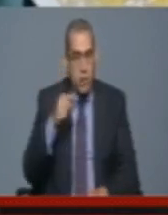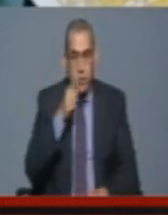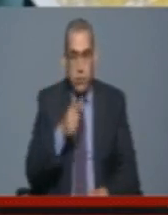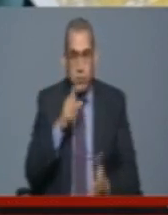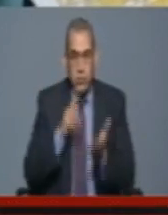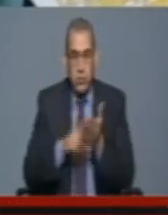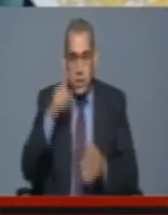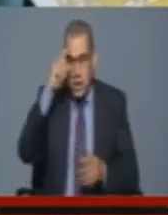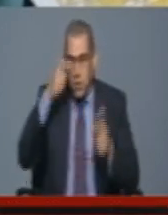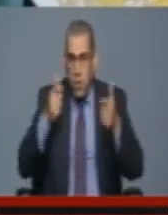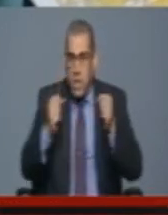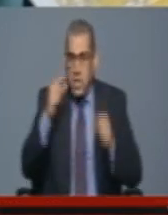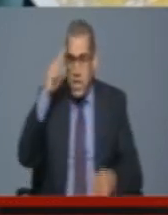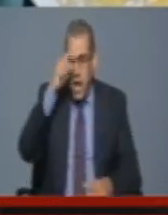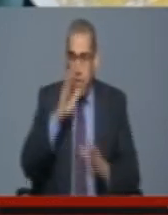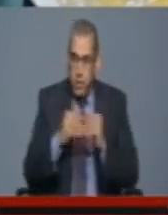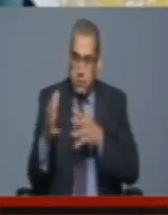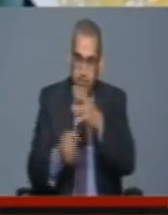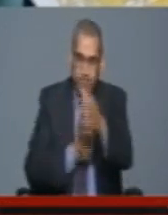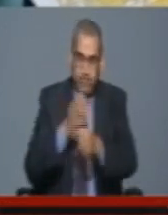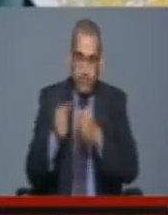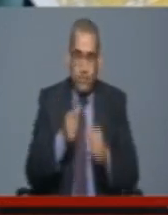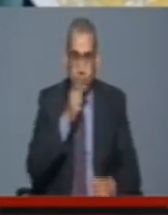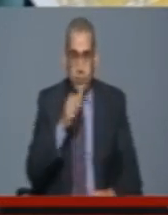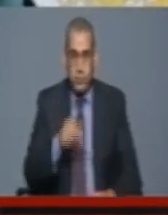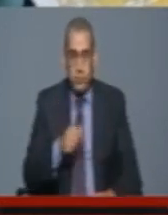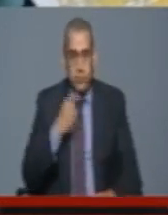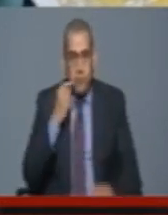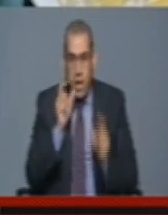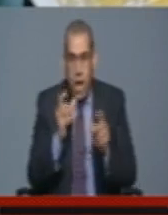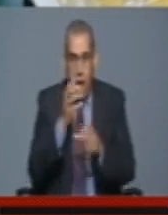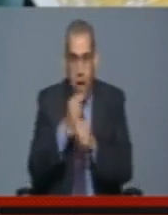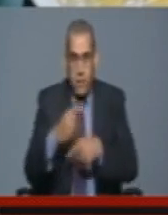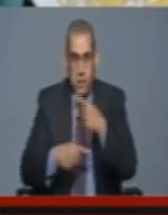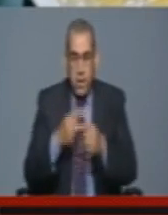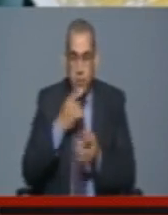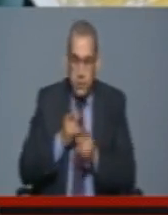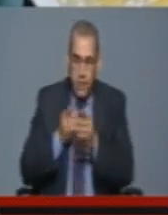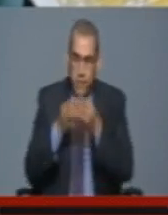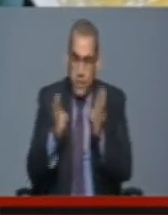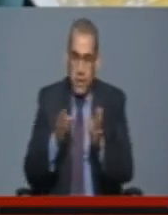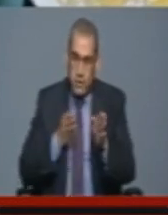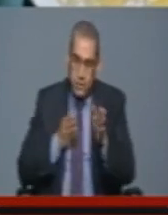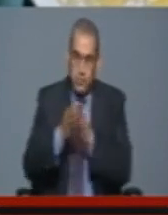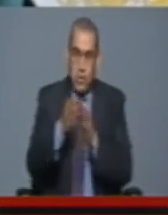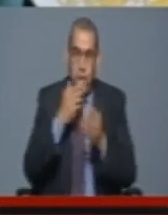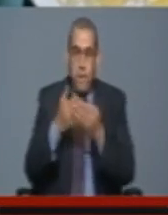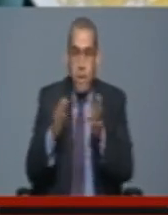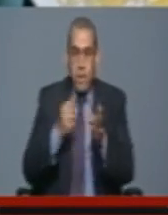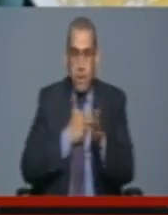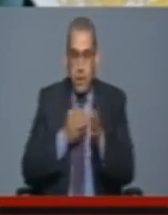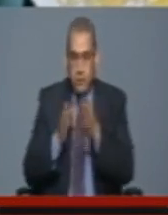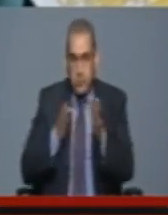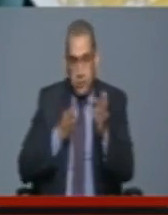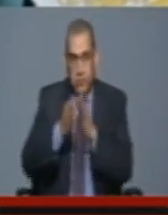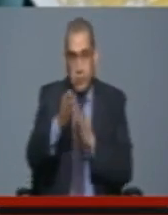القتال، إلا أننا حافظنا على استمرار فتح المعابر أو المعبر، وقد